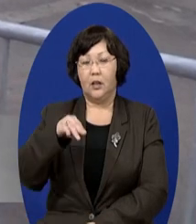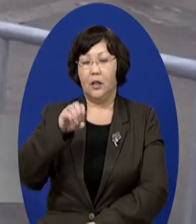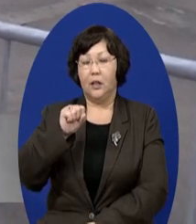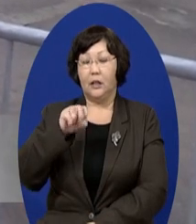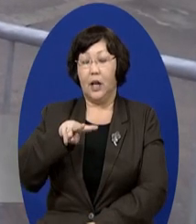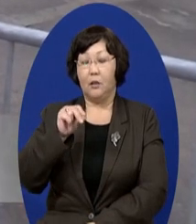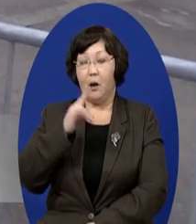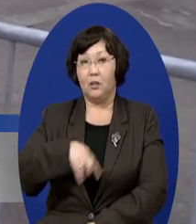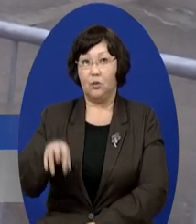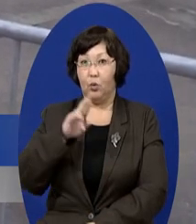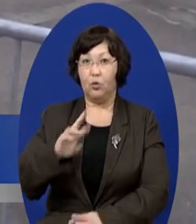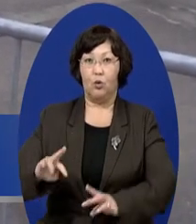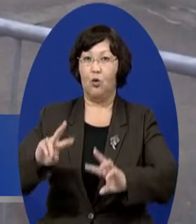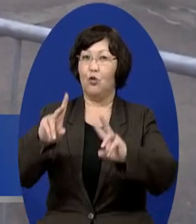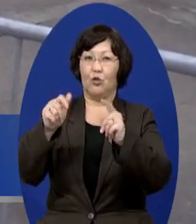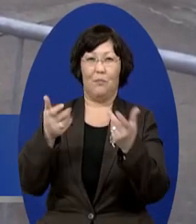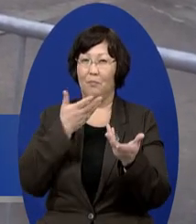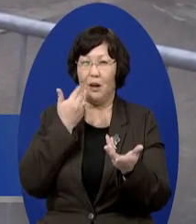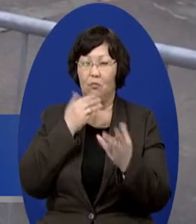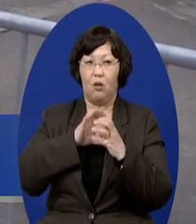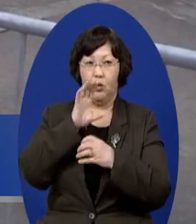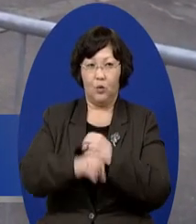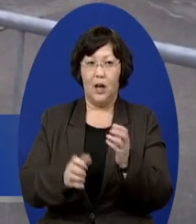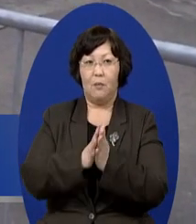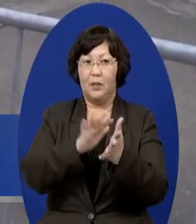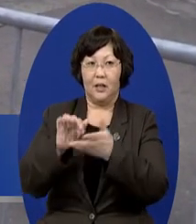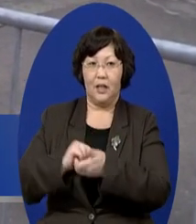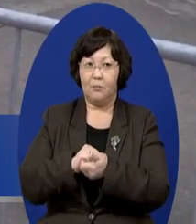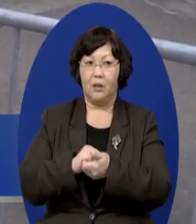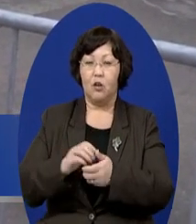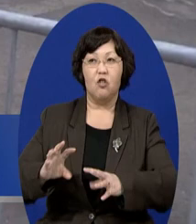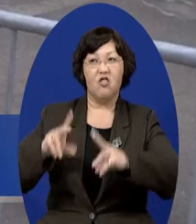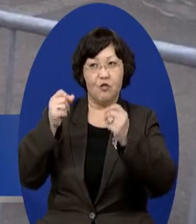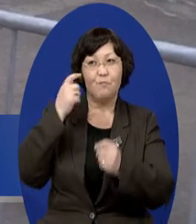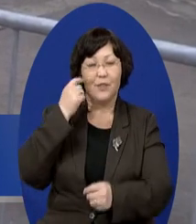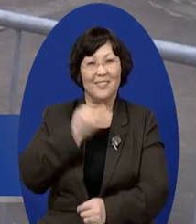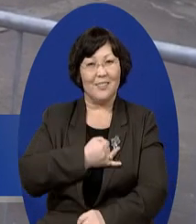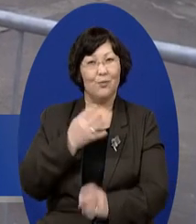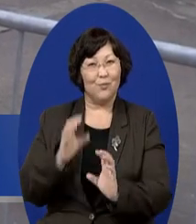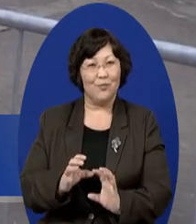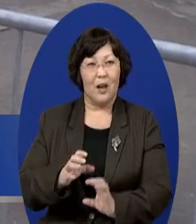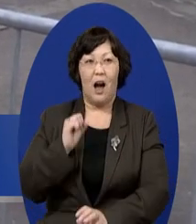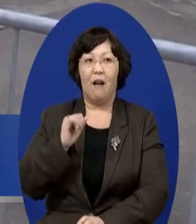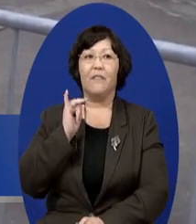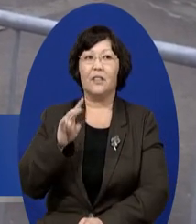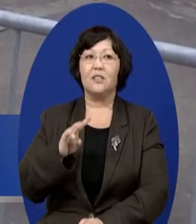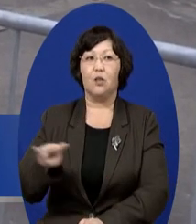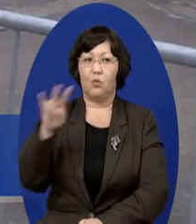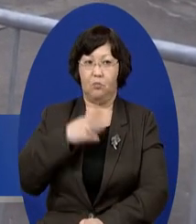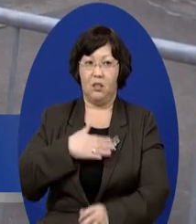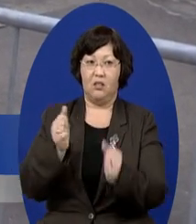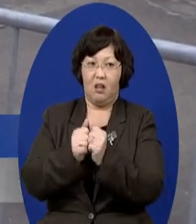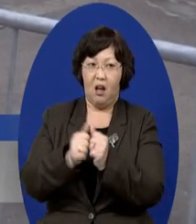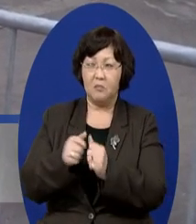Талибанчууд өөрчлөгдөөгүй. Олон улсын хамтын нэгдлийн зүгээс тэднийг өөрчлөгдөнө гэж харж байгаа шиг байна. Афганистанд миний найз нөхөд байгаа. Тэнд байгаа